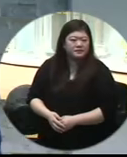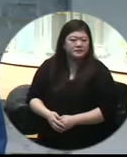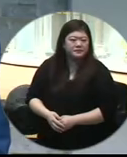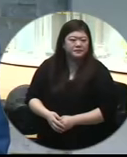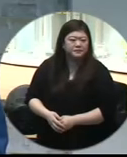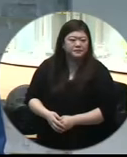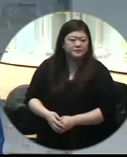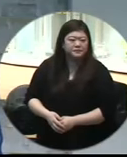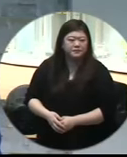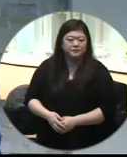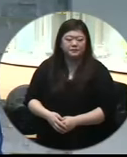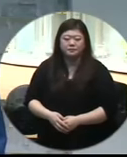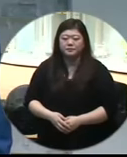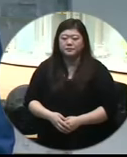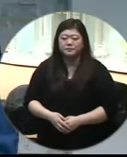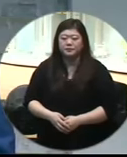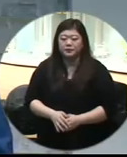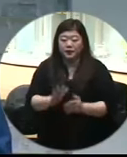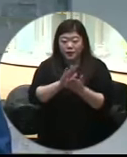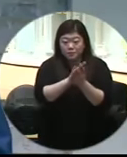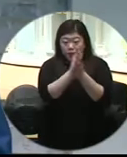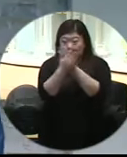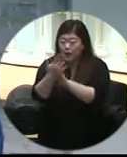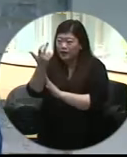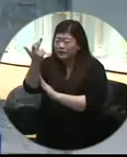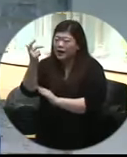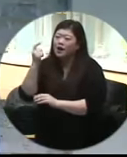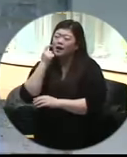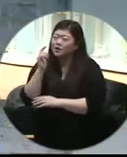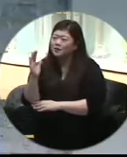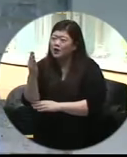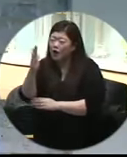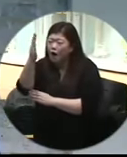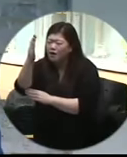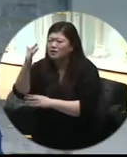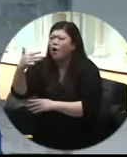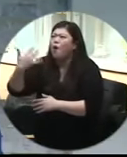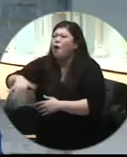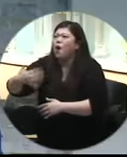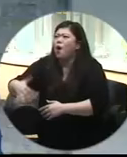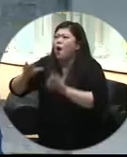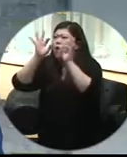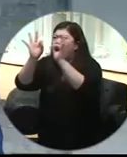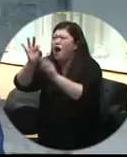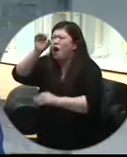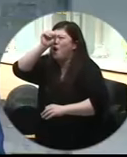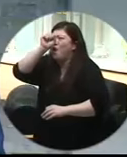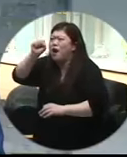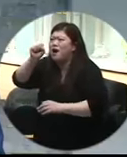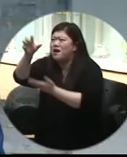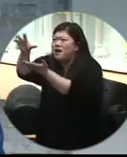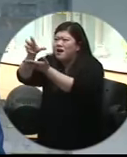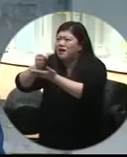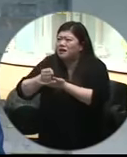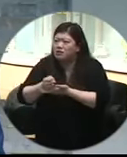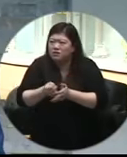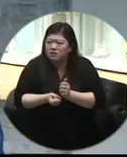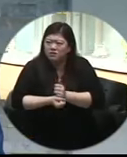그렇게 밝히고 있어요. 한마디로 변화산의 영광이 현장의 영광으로 그렇게 바뀐 것입니다.